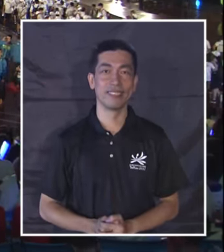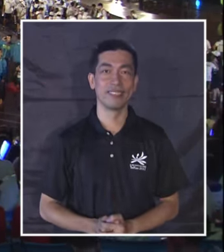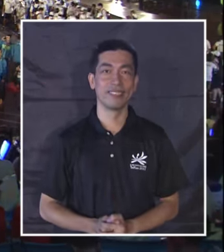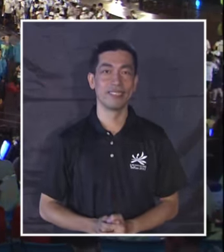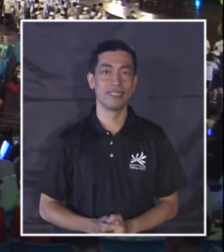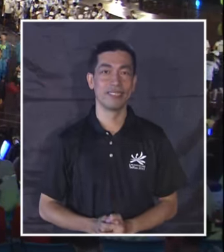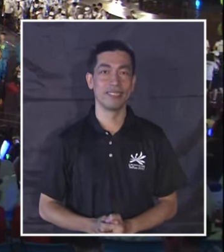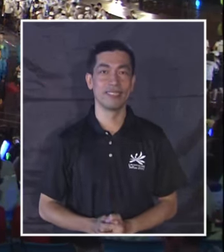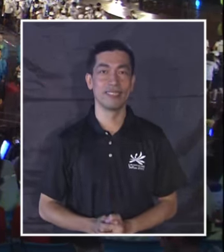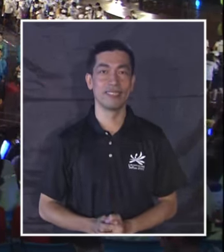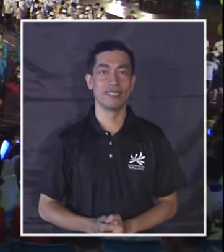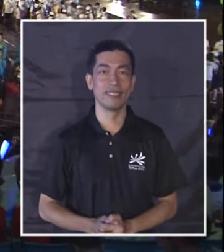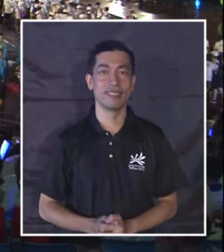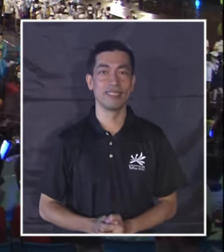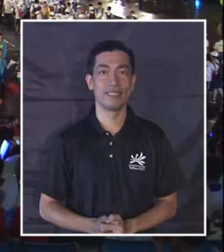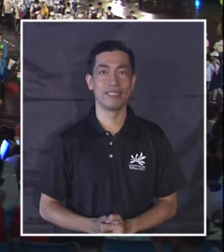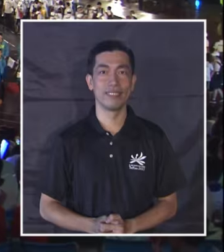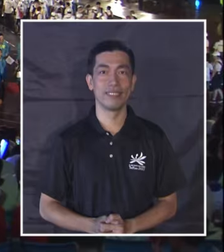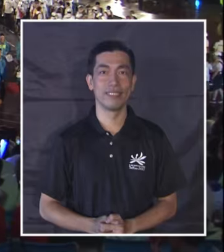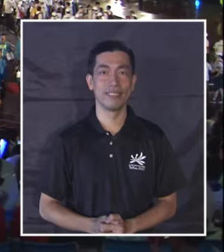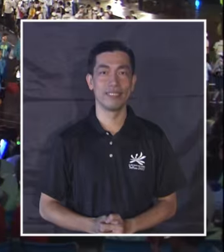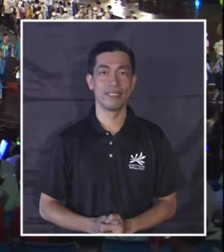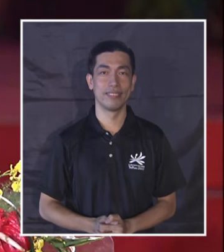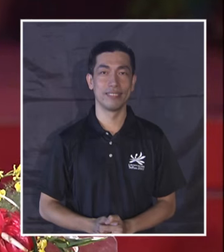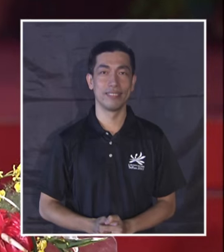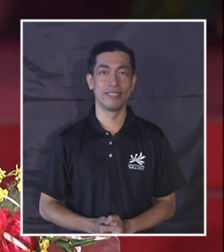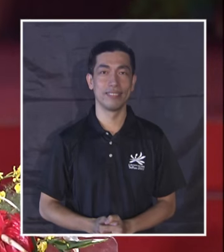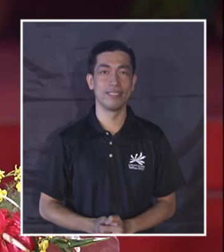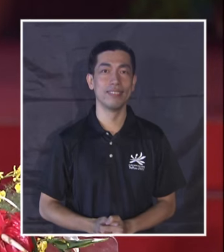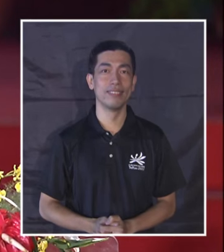Association of the Deaf has a few words for us.